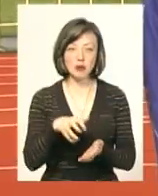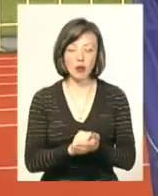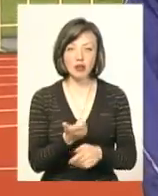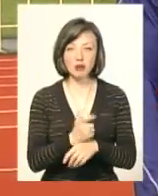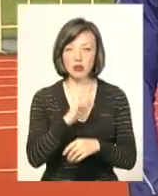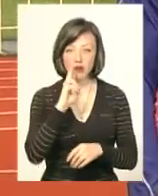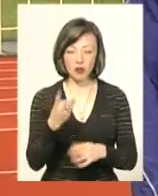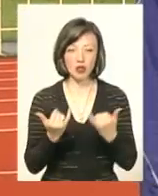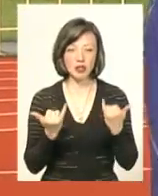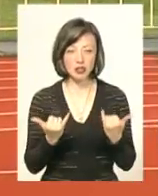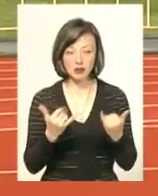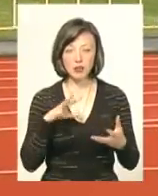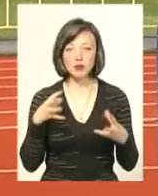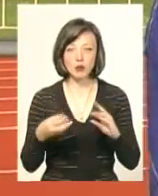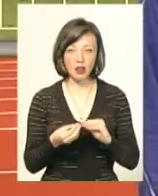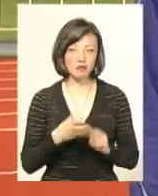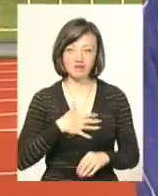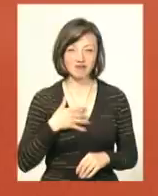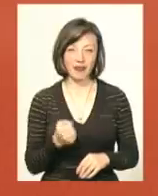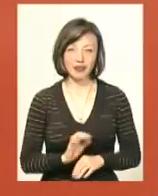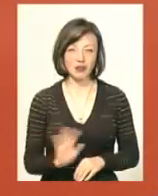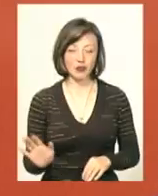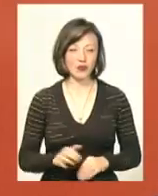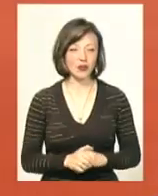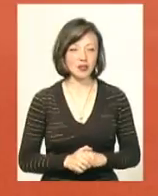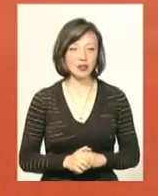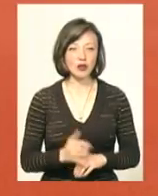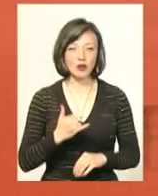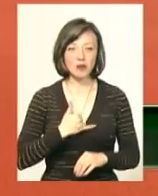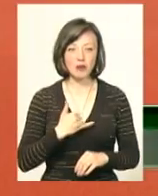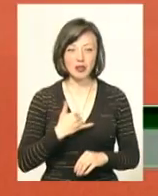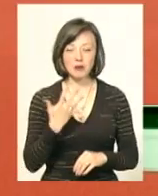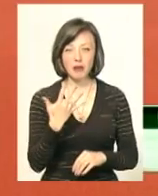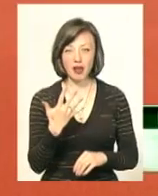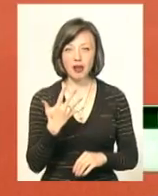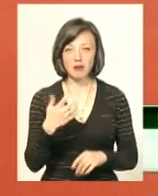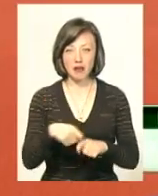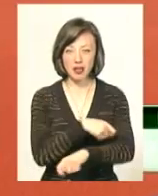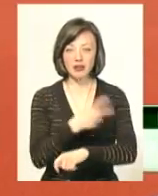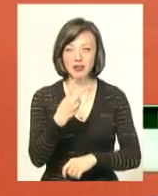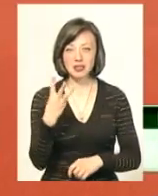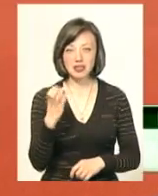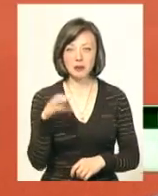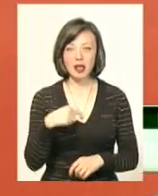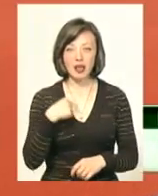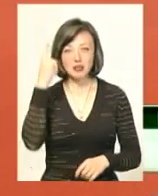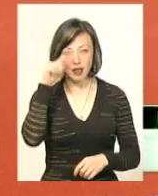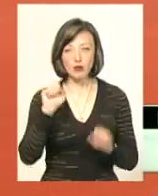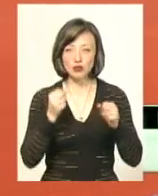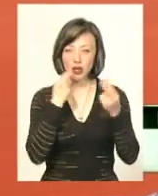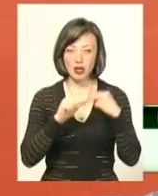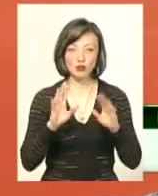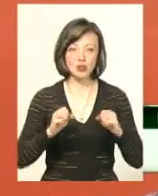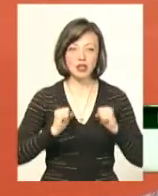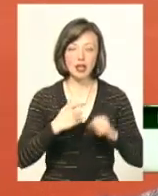понад 2 роки. Нинішнім своїм результатом не задоволена. У мене сьогодні 5.23. Ну, я знаю, що я можу краще, і я буду старатися